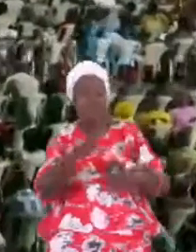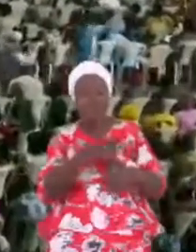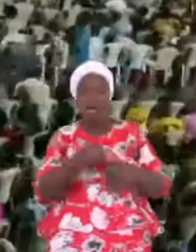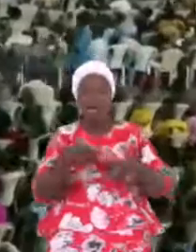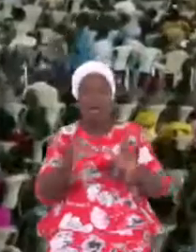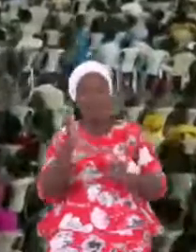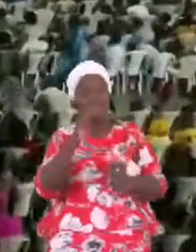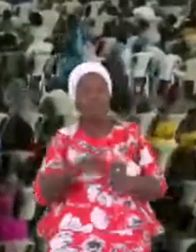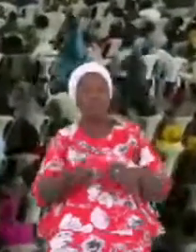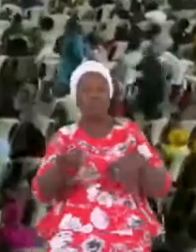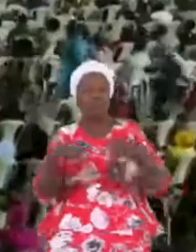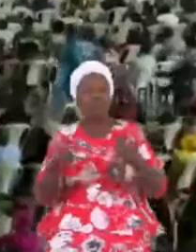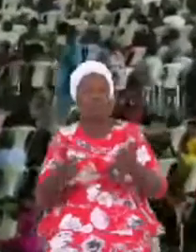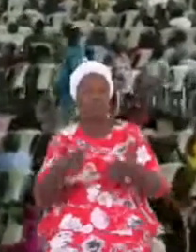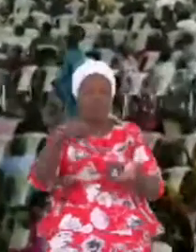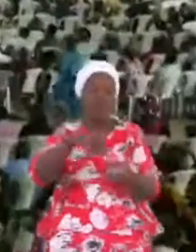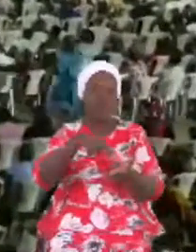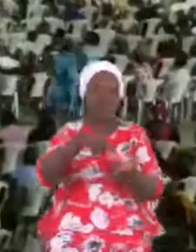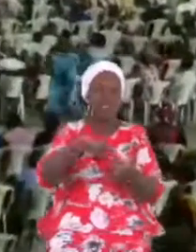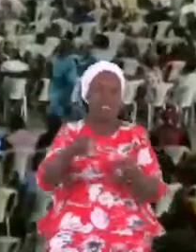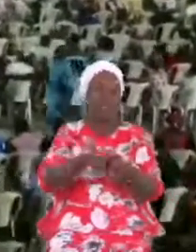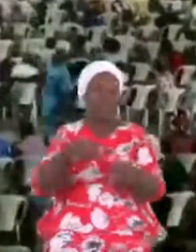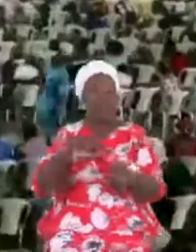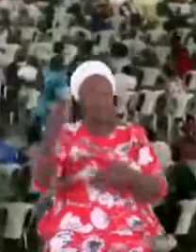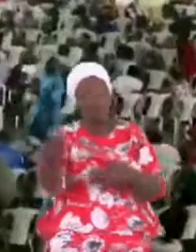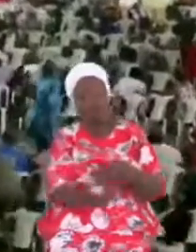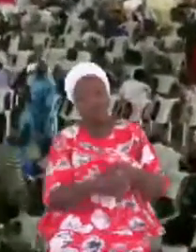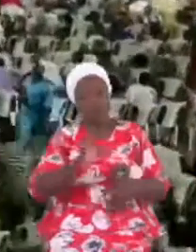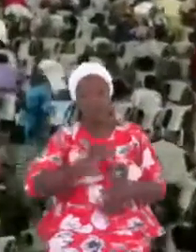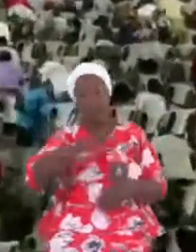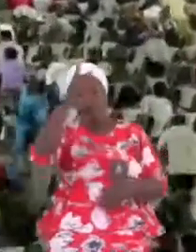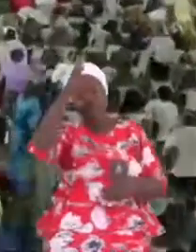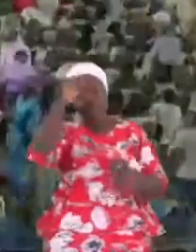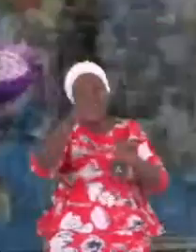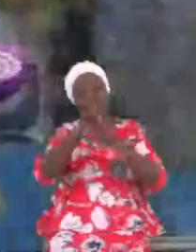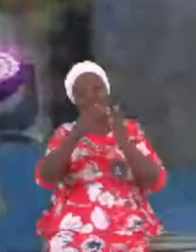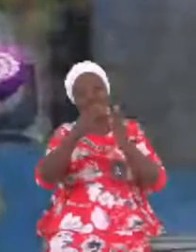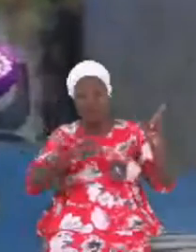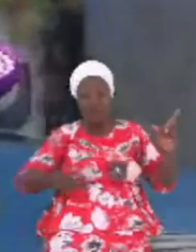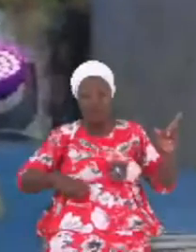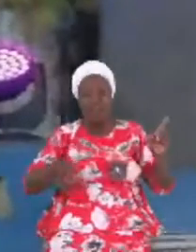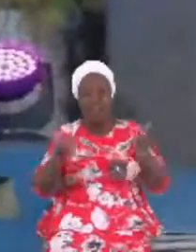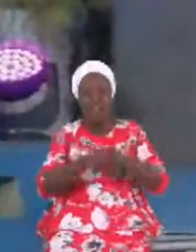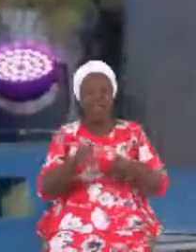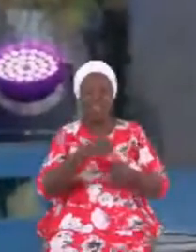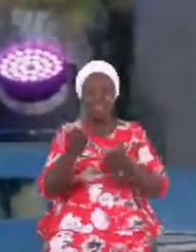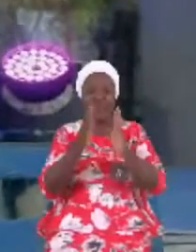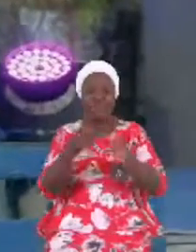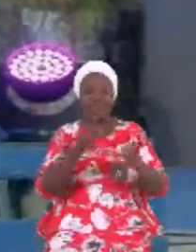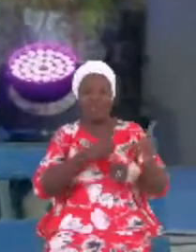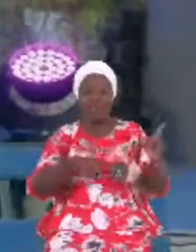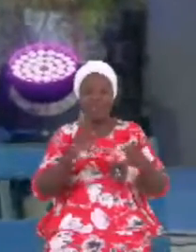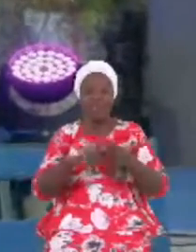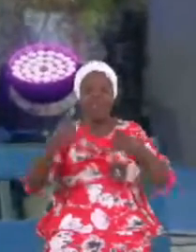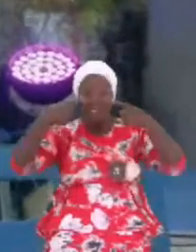Et ce serait délie-le et laisse-le aller. Levons-nous. Comme nous accueillons notre Père dans le Seigneur, le serviteur du